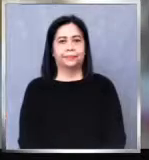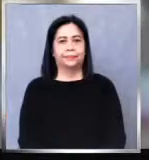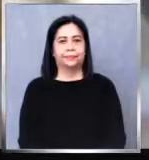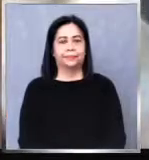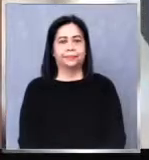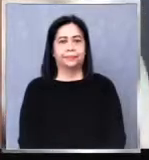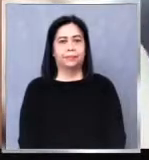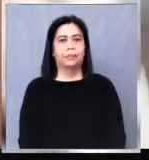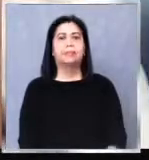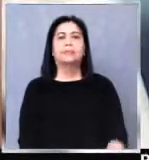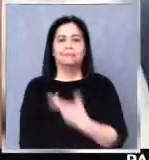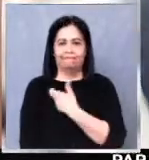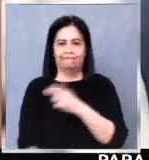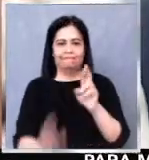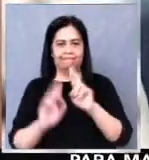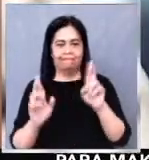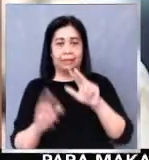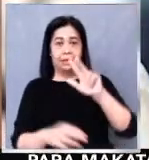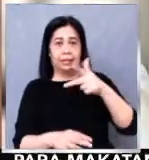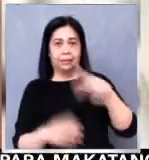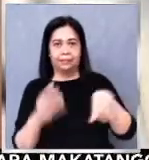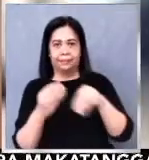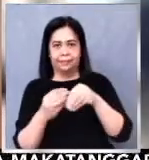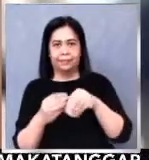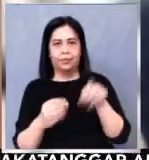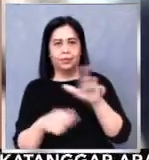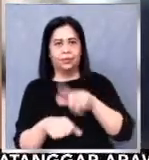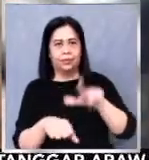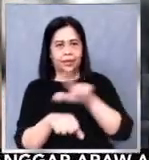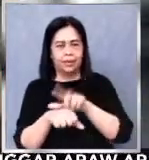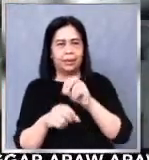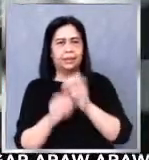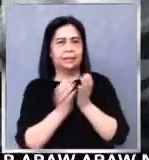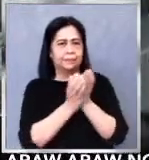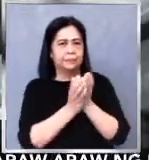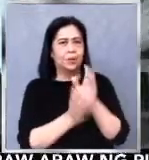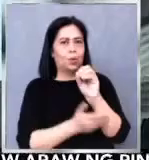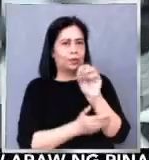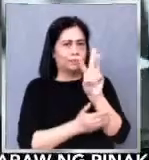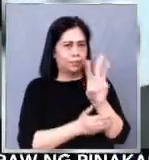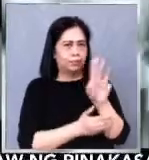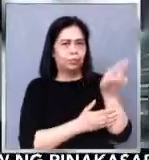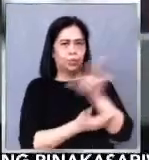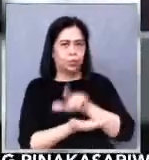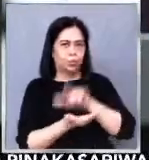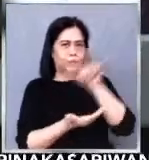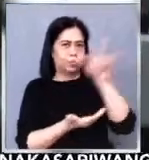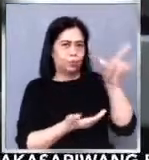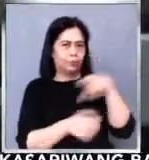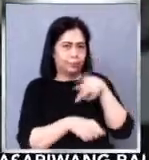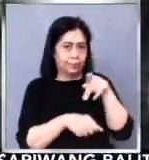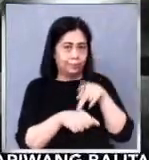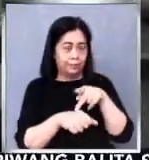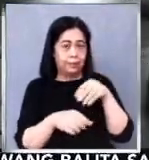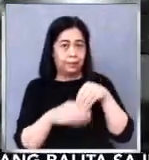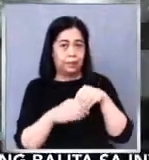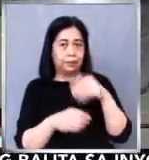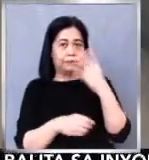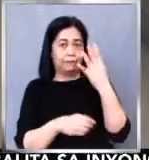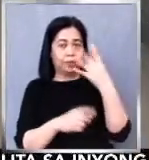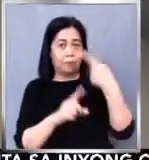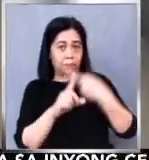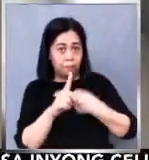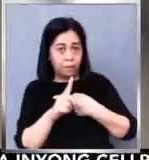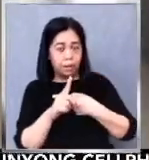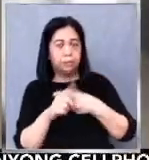Babakunahan na ng booster shots ang land-based at sea-based OFWs na aalis na ng Pilipinas sa loob ng 4 na buwan para sa